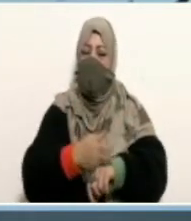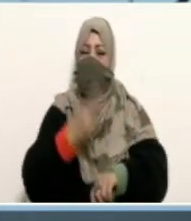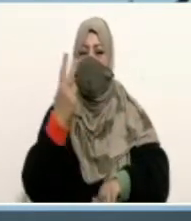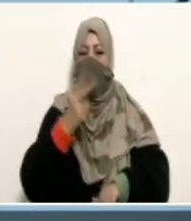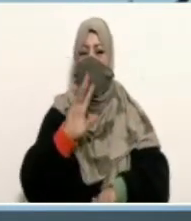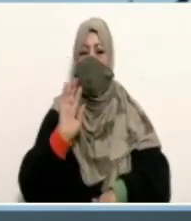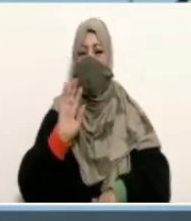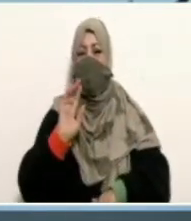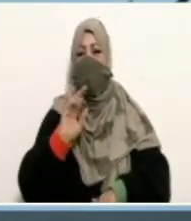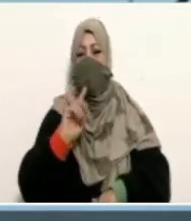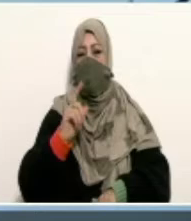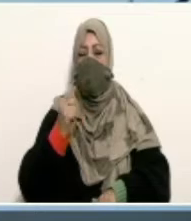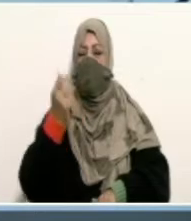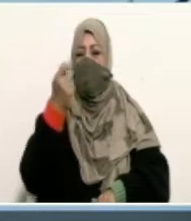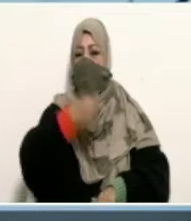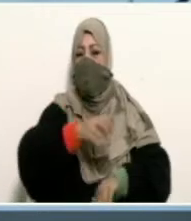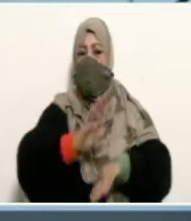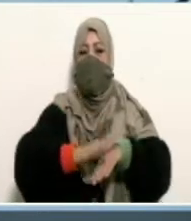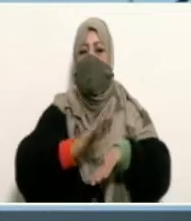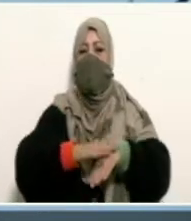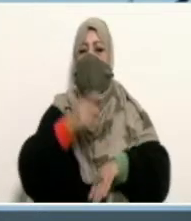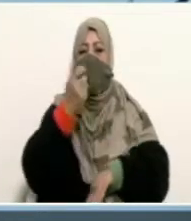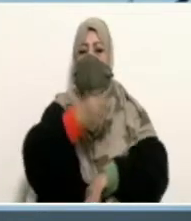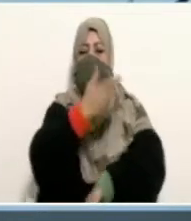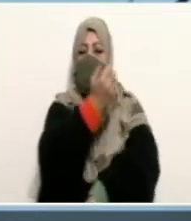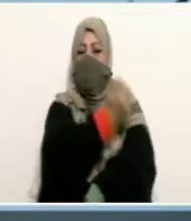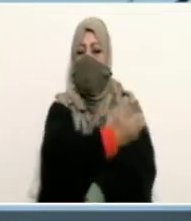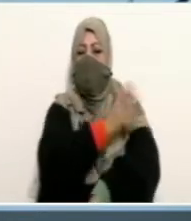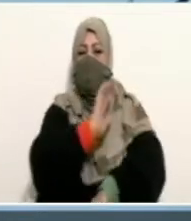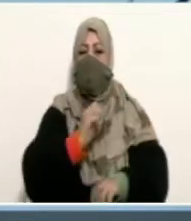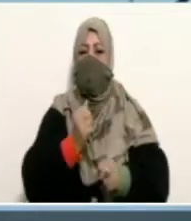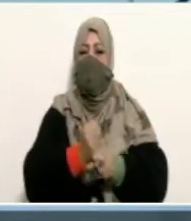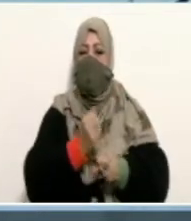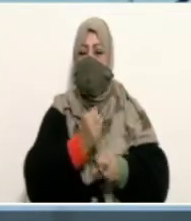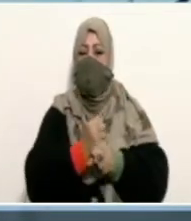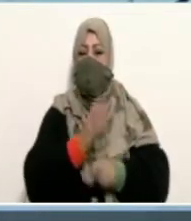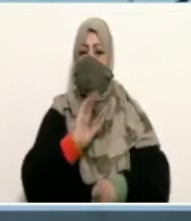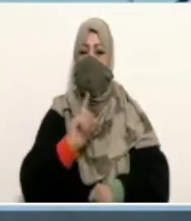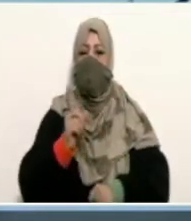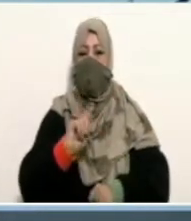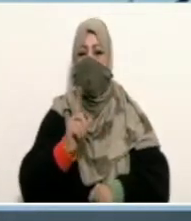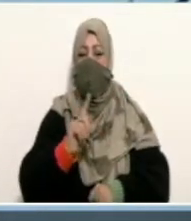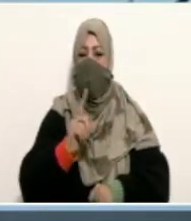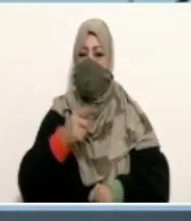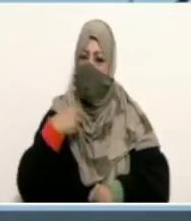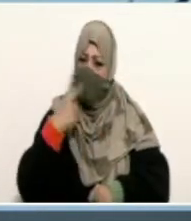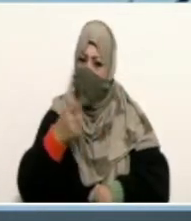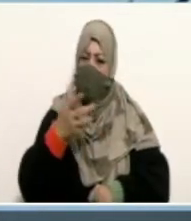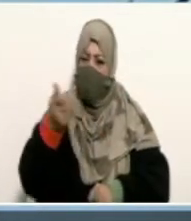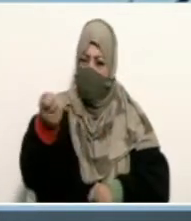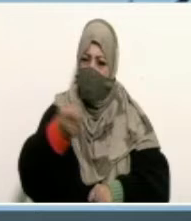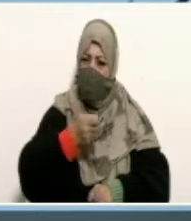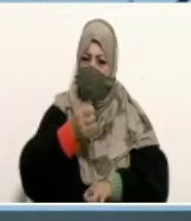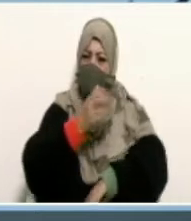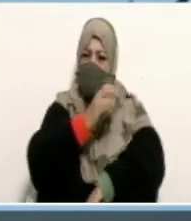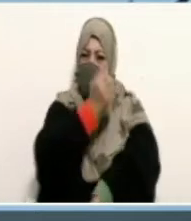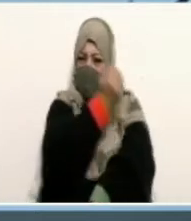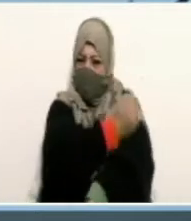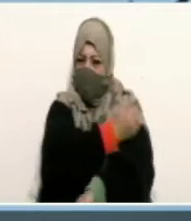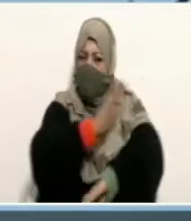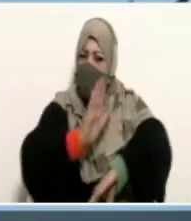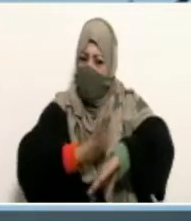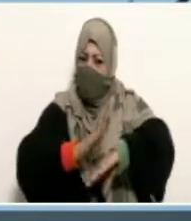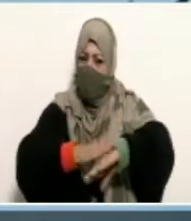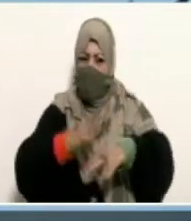على هذا العمل، فهل يجوز لي أخذ يعني أجرة هذه الأعمال أو لا؟ أقول وبالله